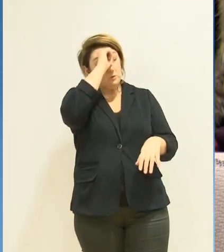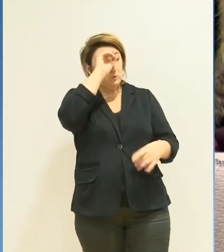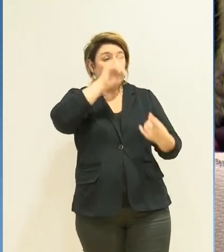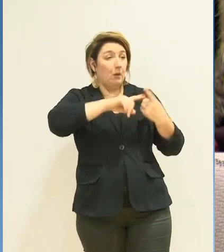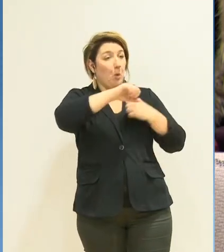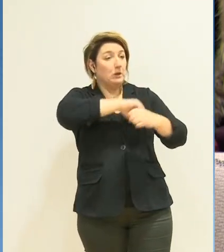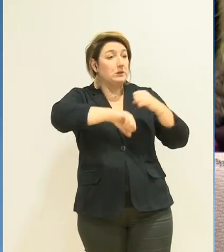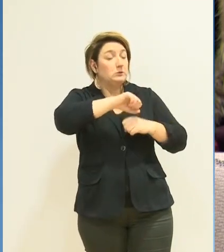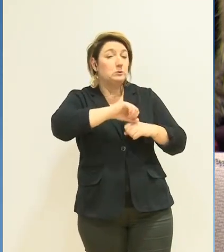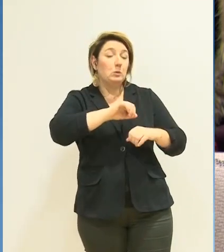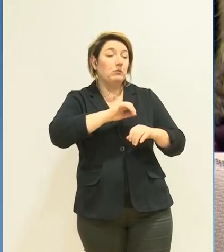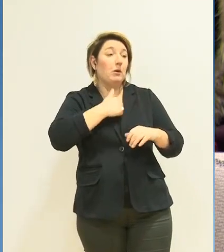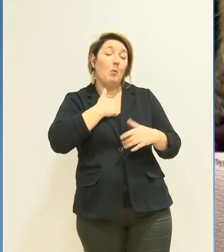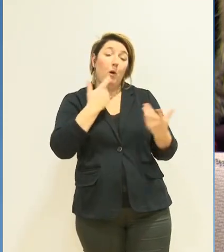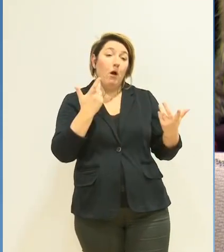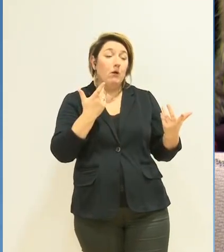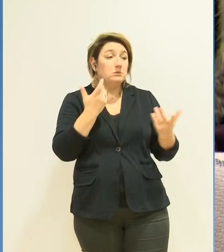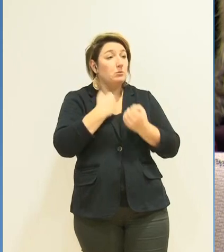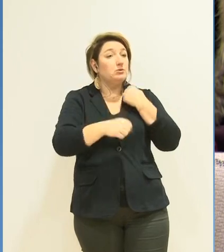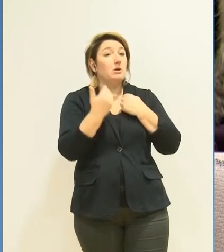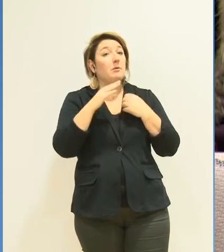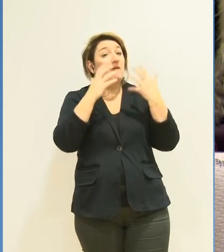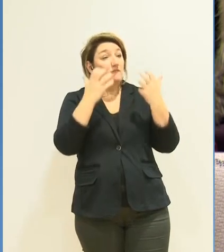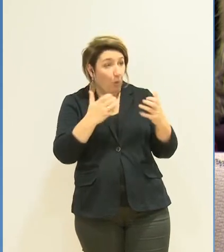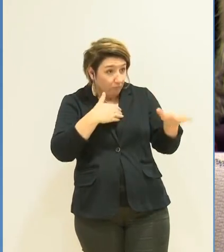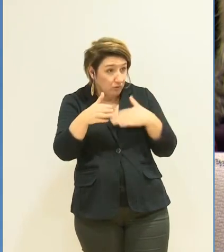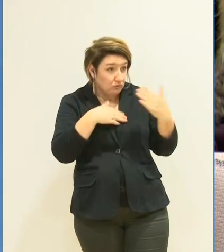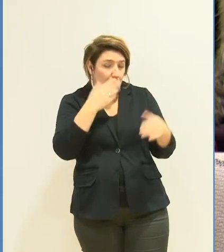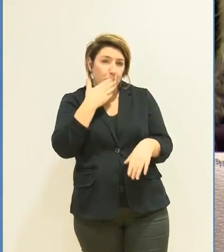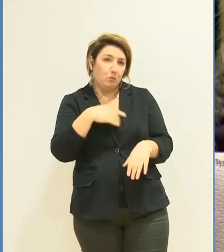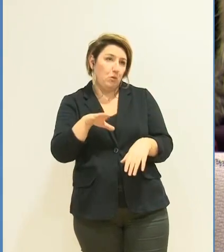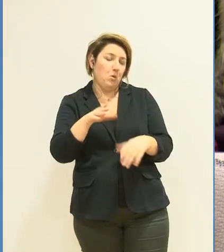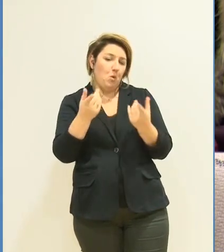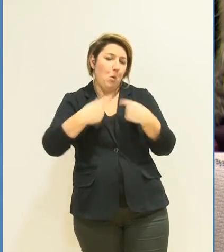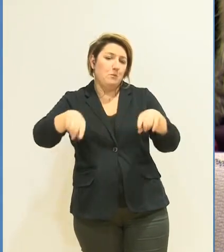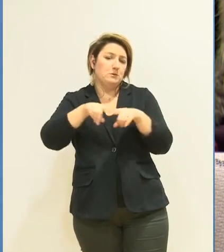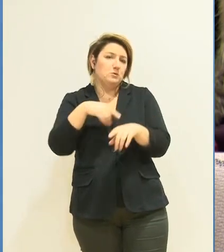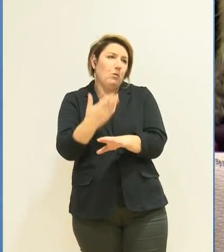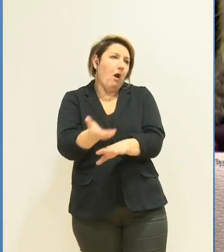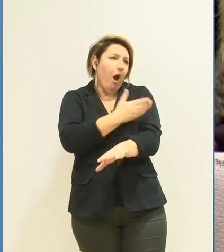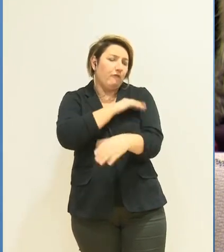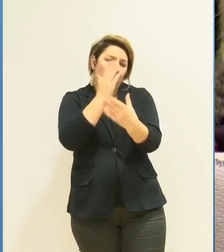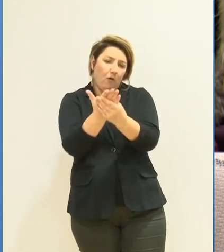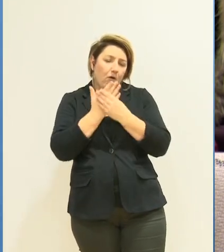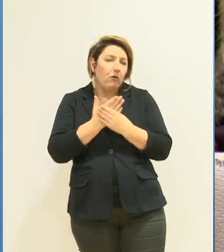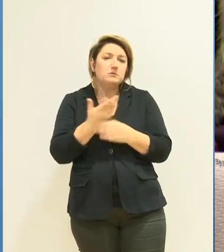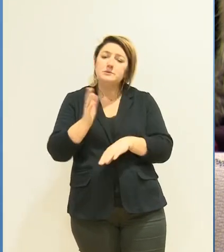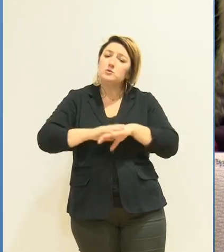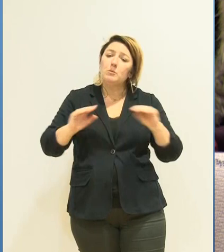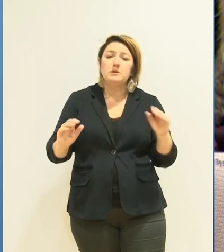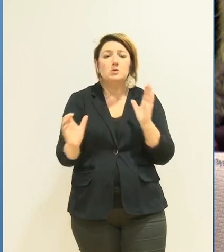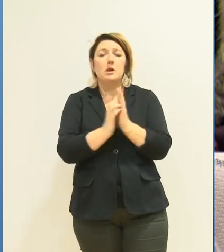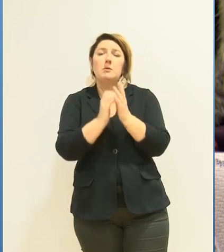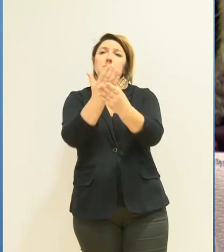si vous voulez que les choses marchent vous produisez les documents en amont des commissions si vous voulez qu'on discute et pas pendant la délibération